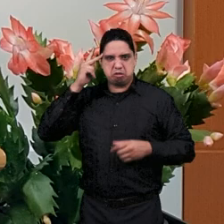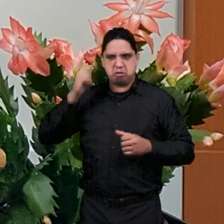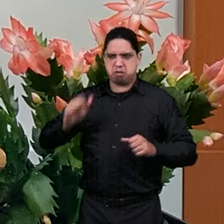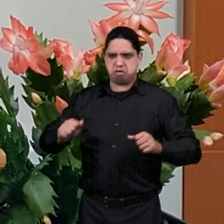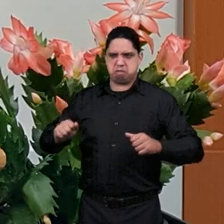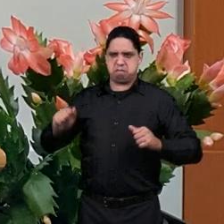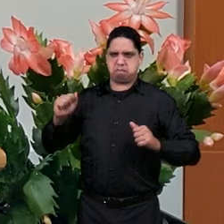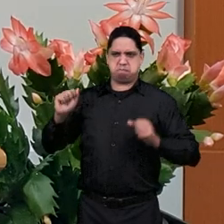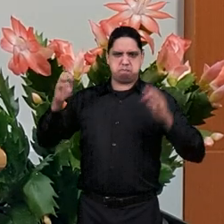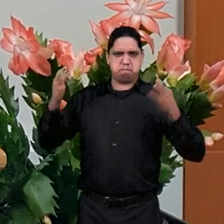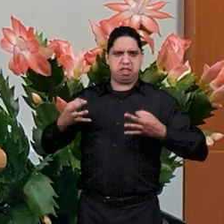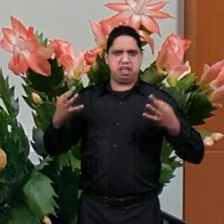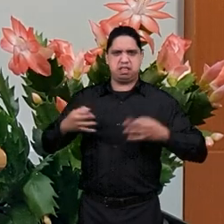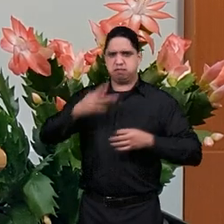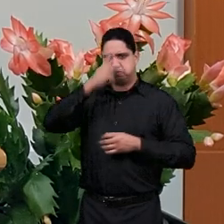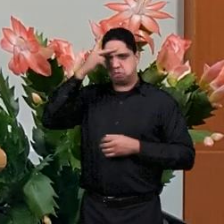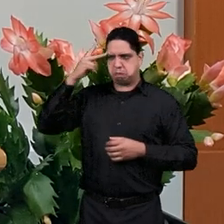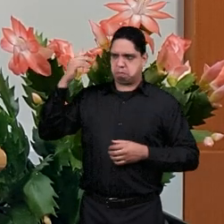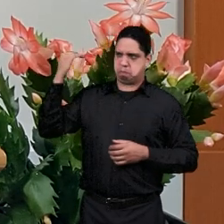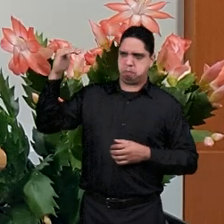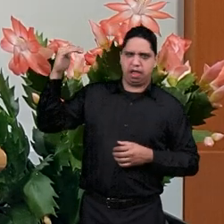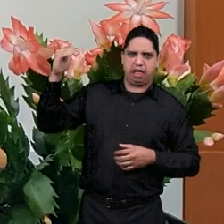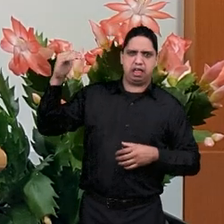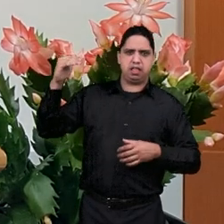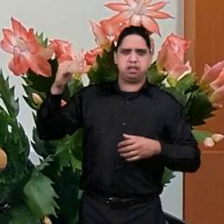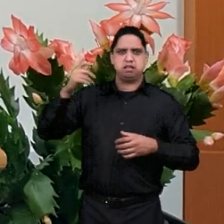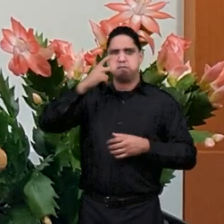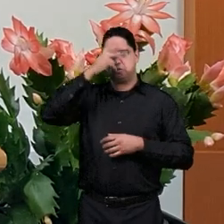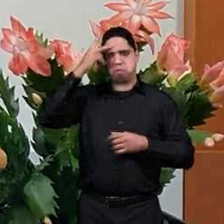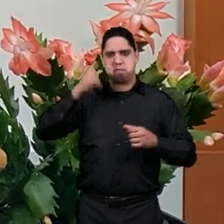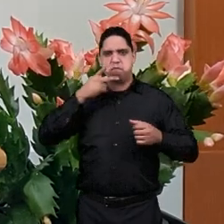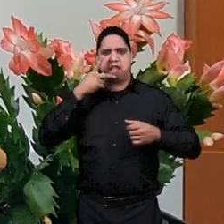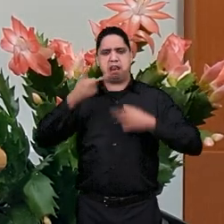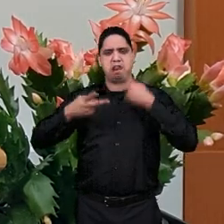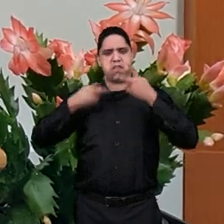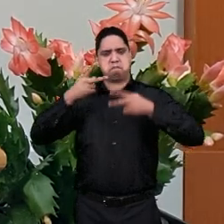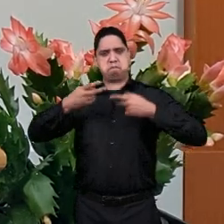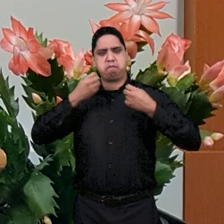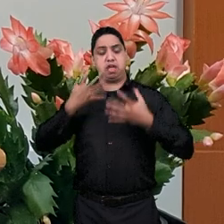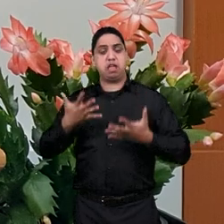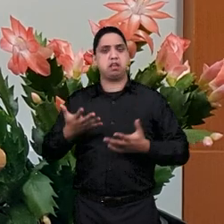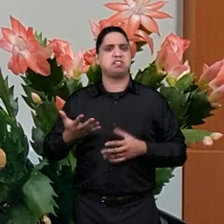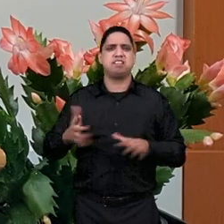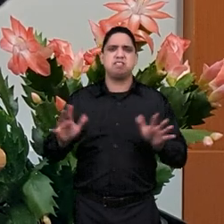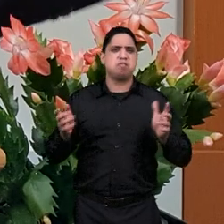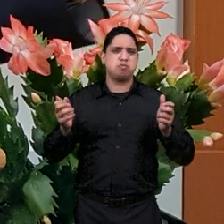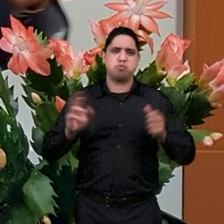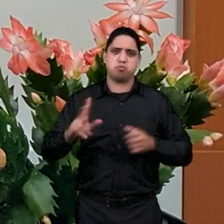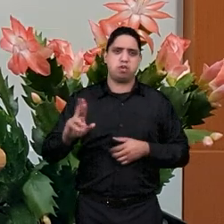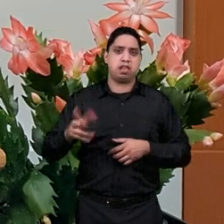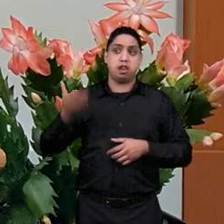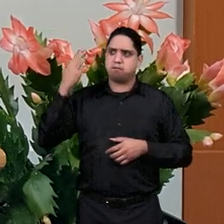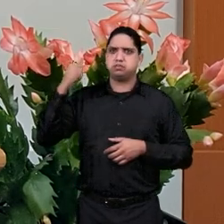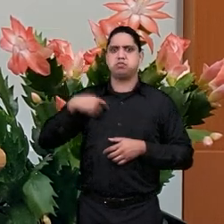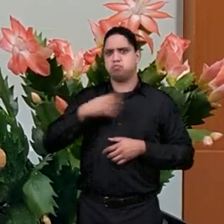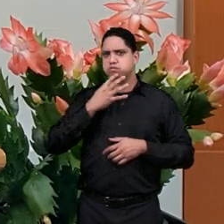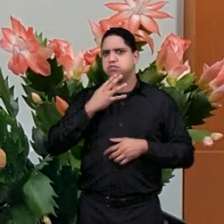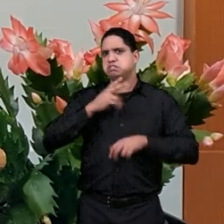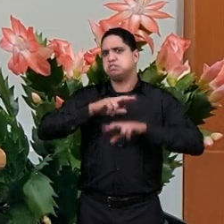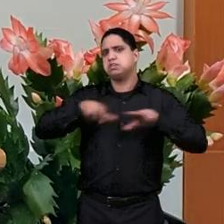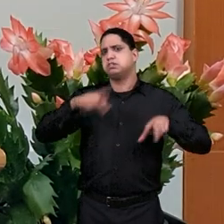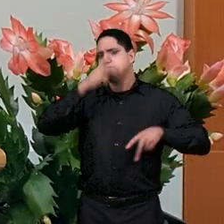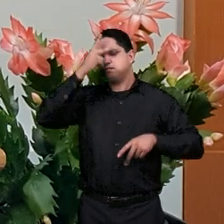j'ai connu beaucoup de grands orateurs, beaucoup de... J'ai j'ai connu